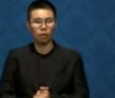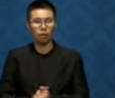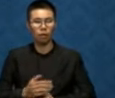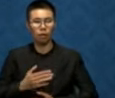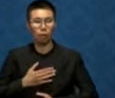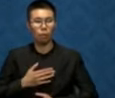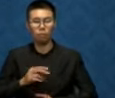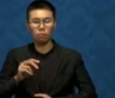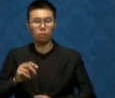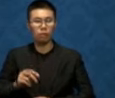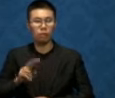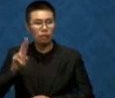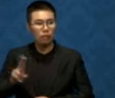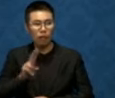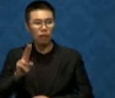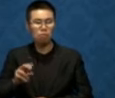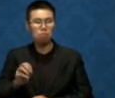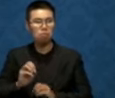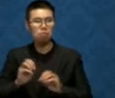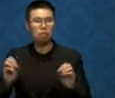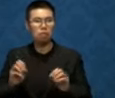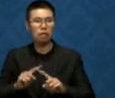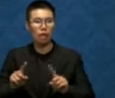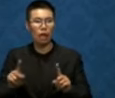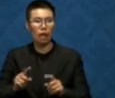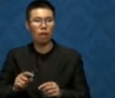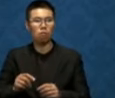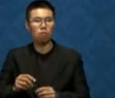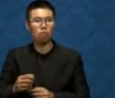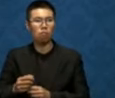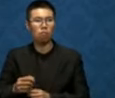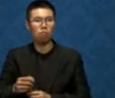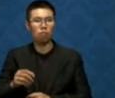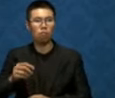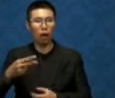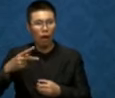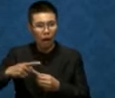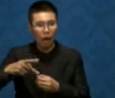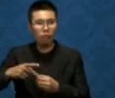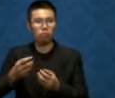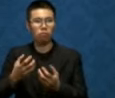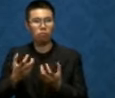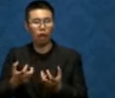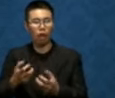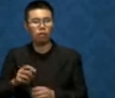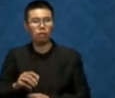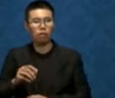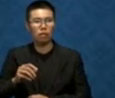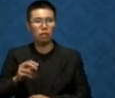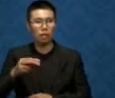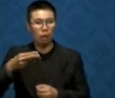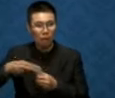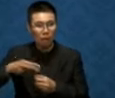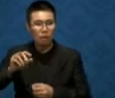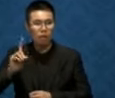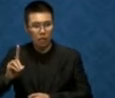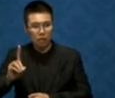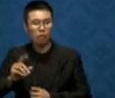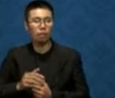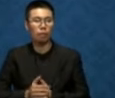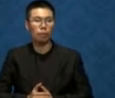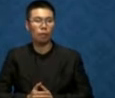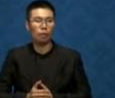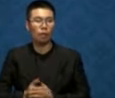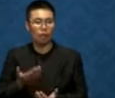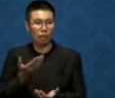จะไม่ได้ใช้นะครับแต่โดยนัยยะพลังงานเหล่านี้พลังงานเหล่านี้นะครับก็จะถูกป้อนเข้าโรงงานตลอดเวลานะครับแล้วก็เรา